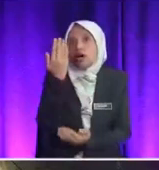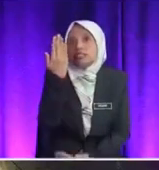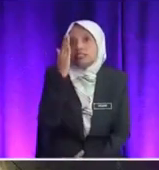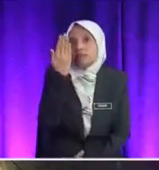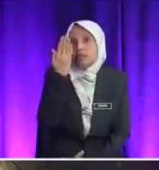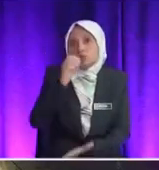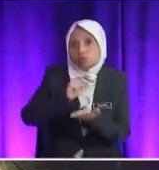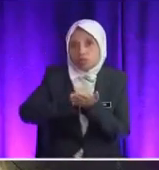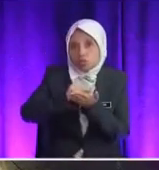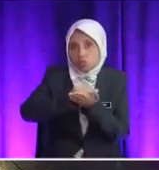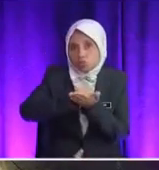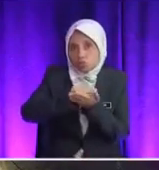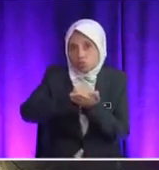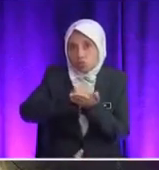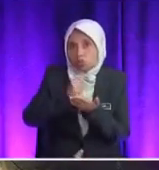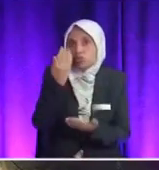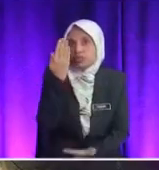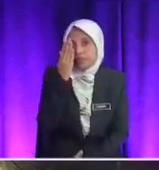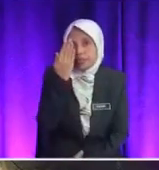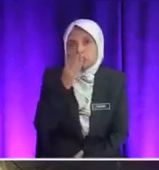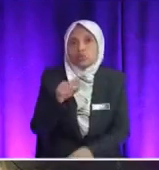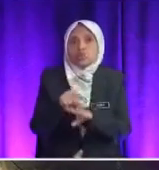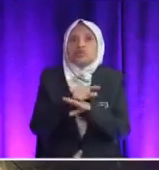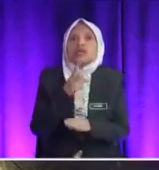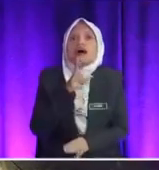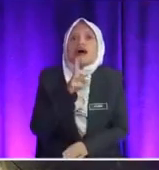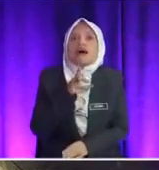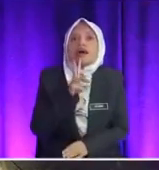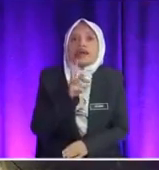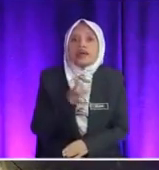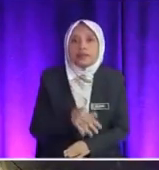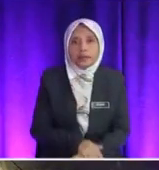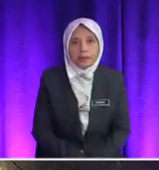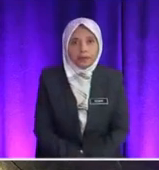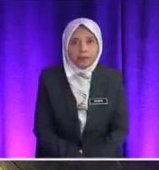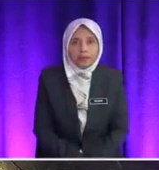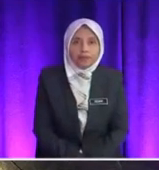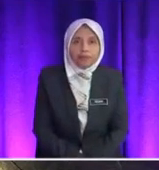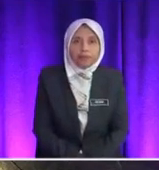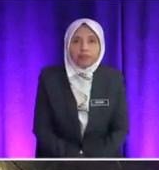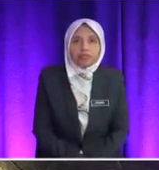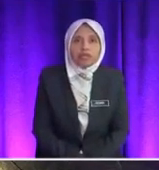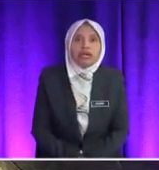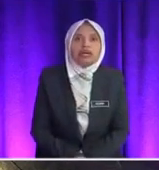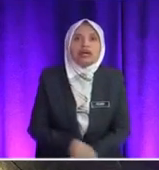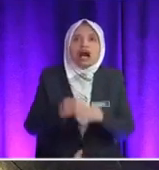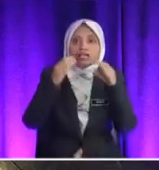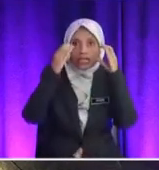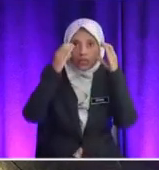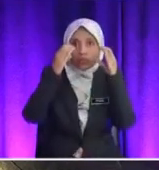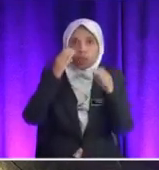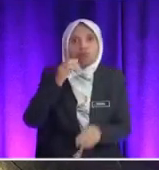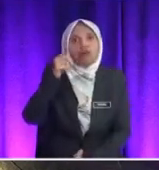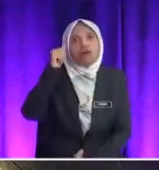Oke kita Basahkan dahulunya hahaha oke siap Bos baru saja ya